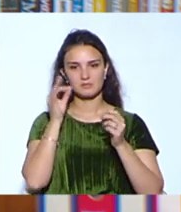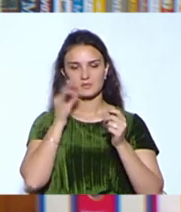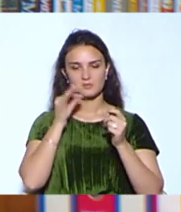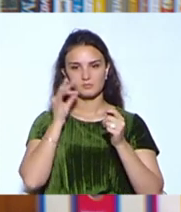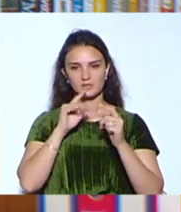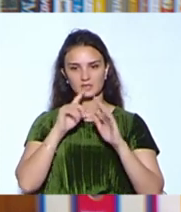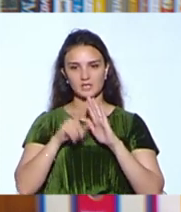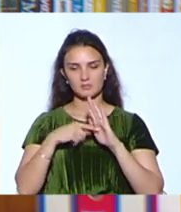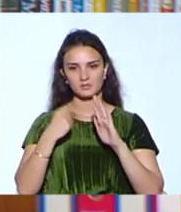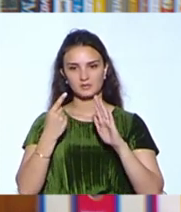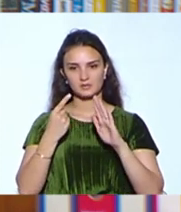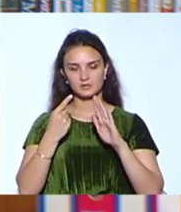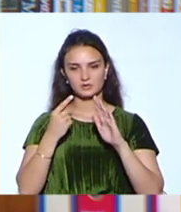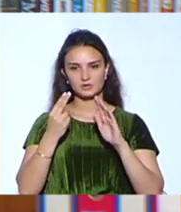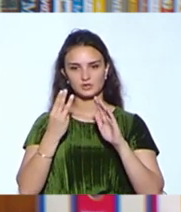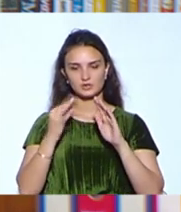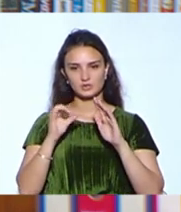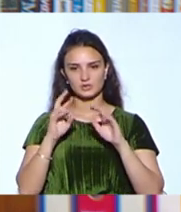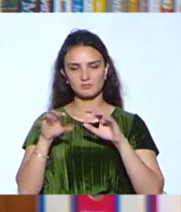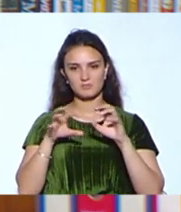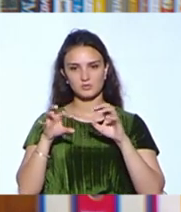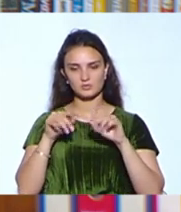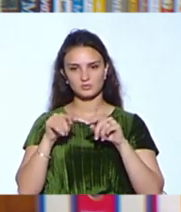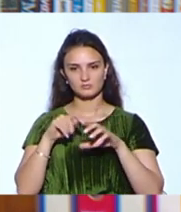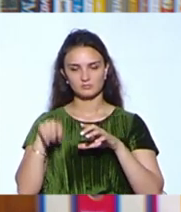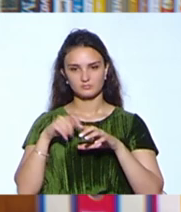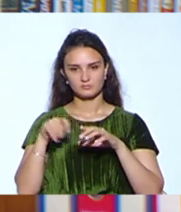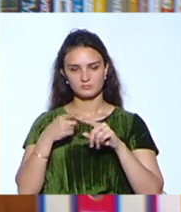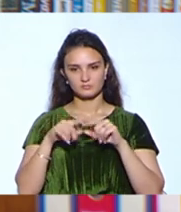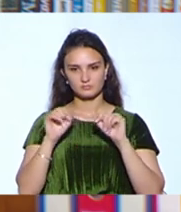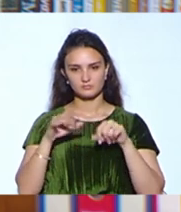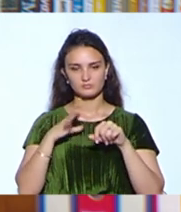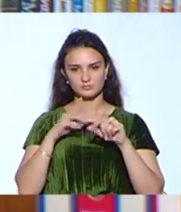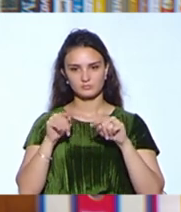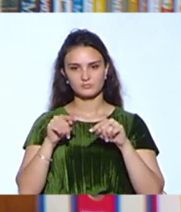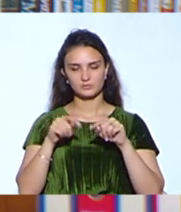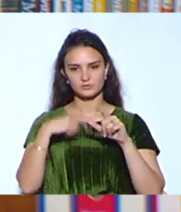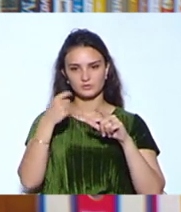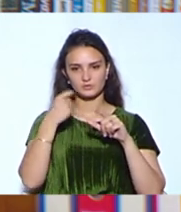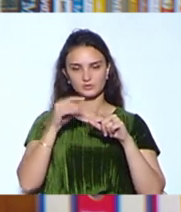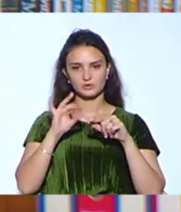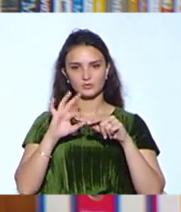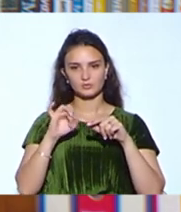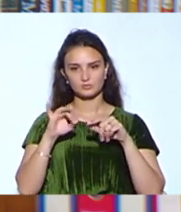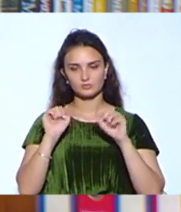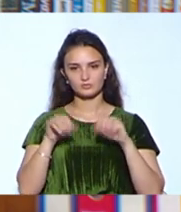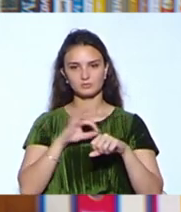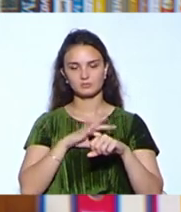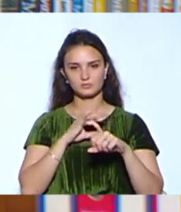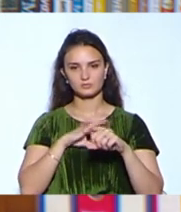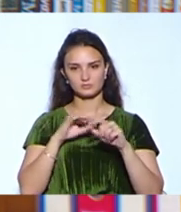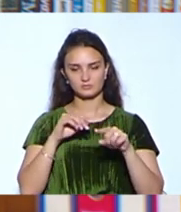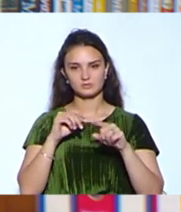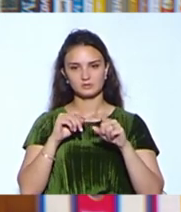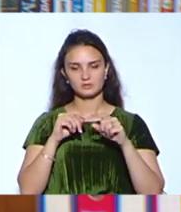დამატკბობელი, თაფლი, შინდი და მაწონი, როგორც ფუძე, ეს შეიძლება იყოს სახელდახელო იოგურტი, შეიძლება გამოიყენოთ